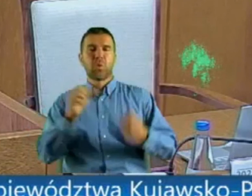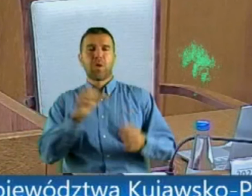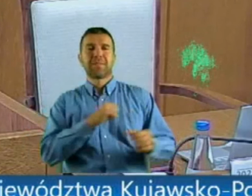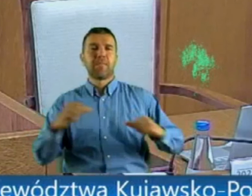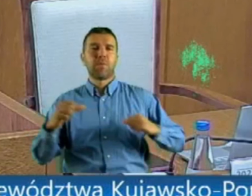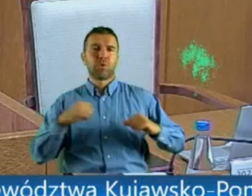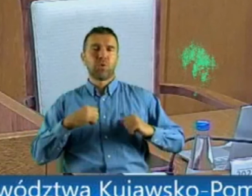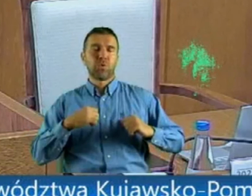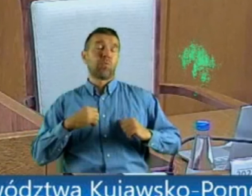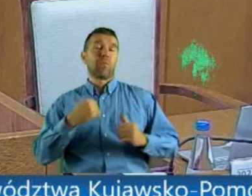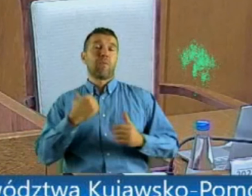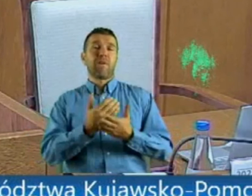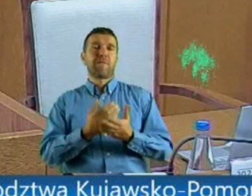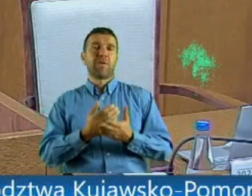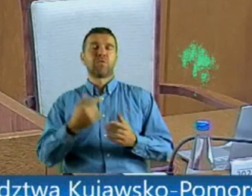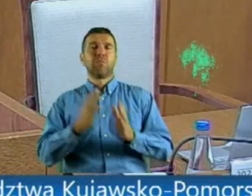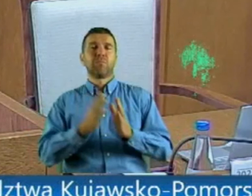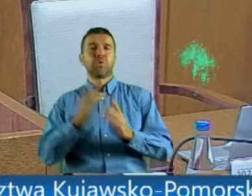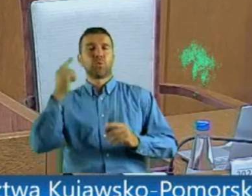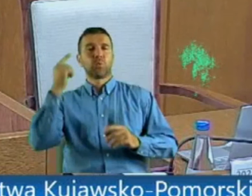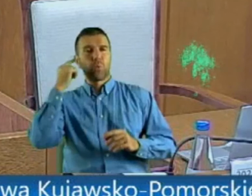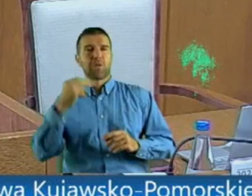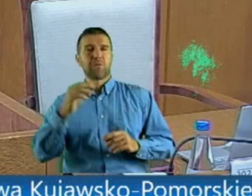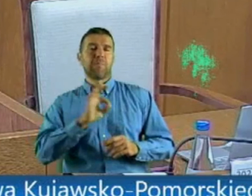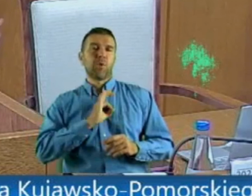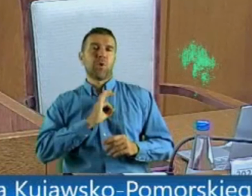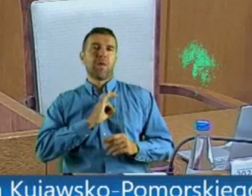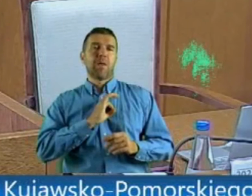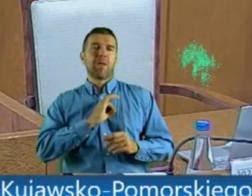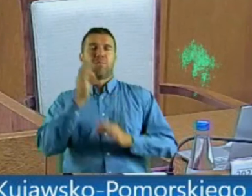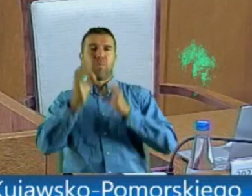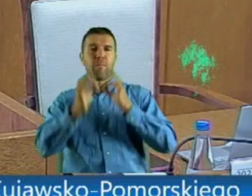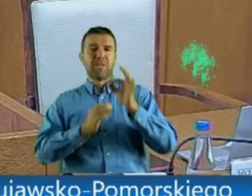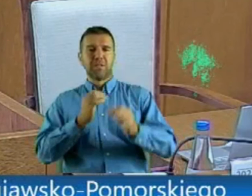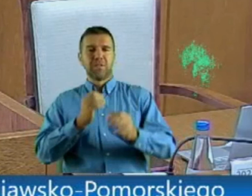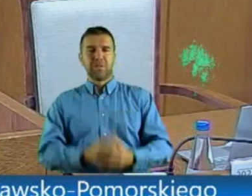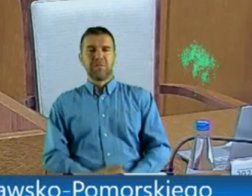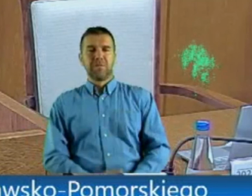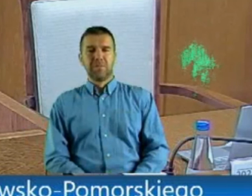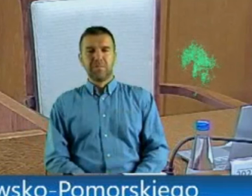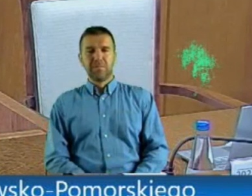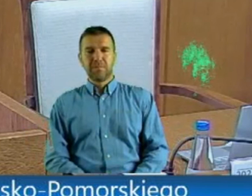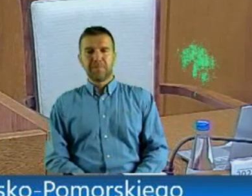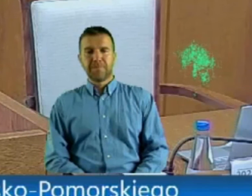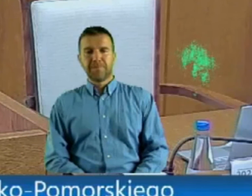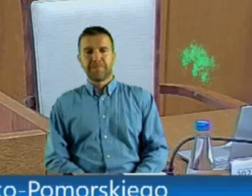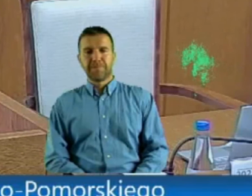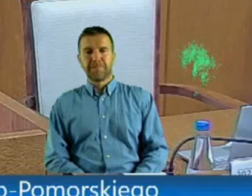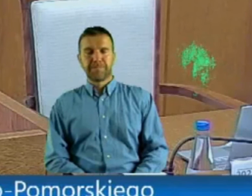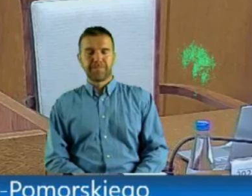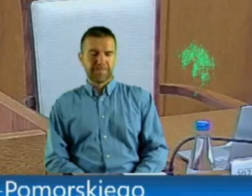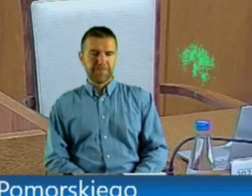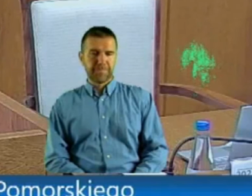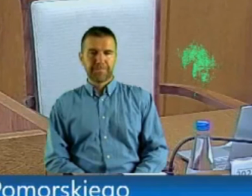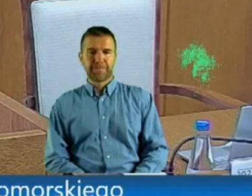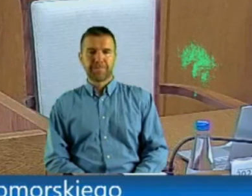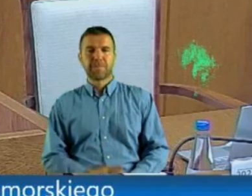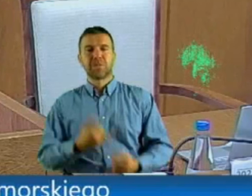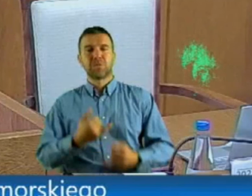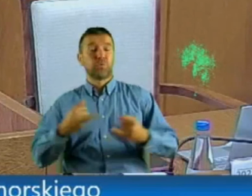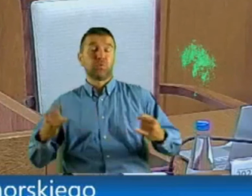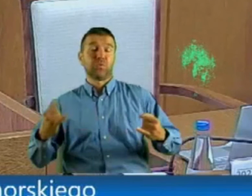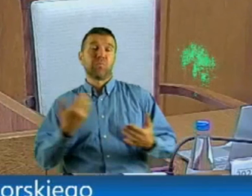miały okazję słuchać mojej prezentacji online, a które z nami dzisiaj nie są z różnych